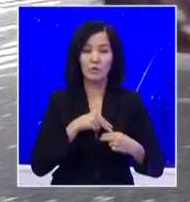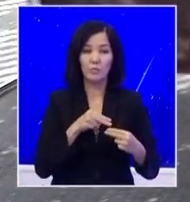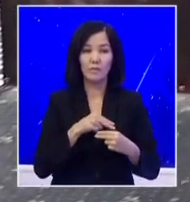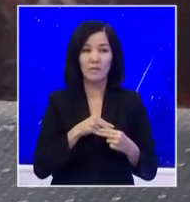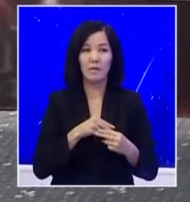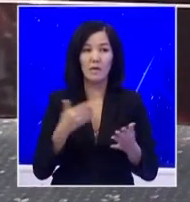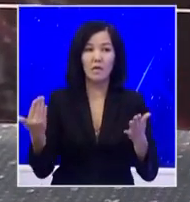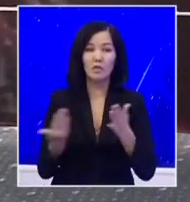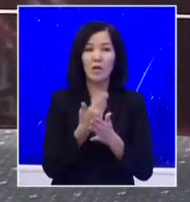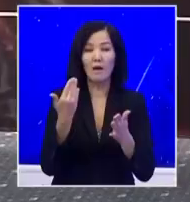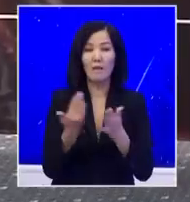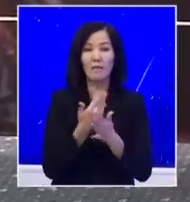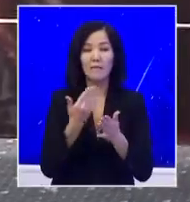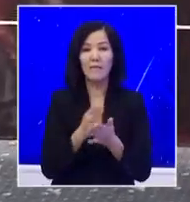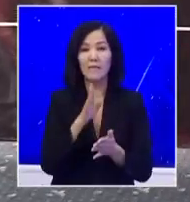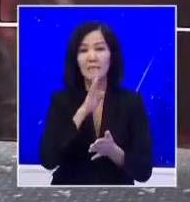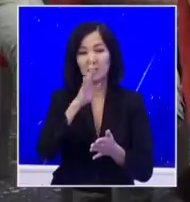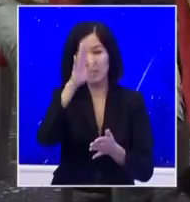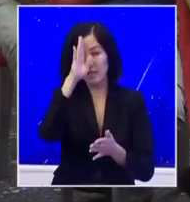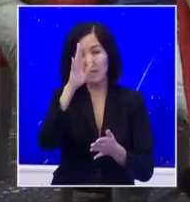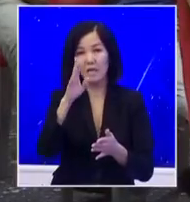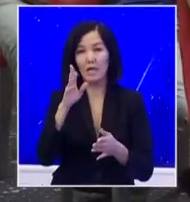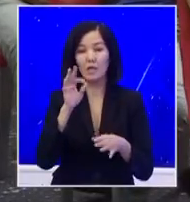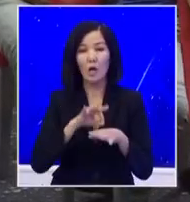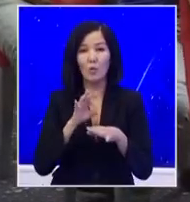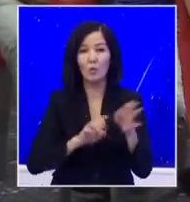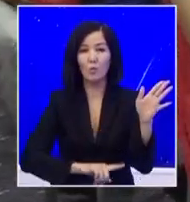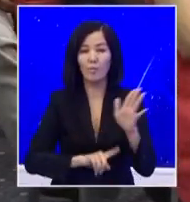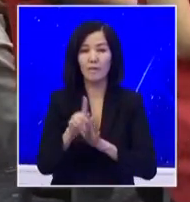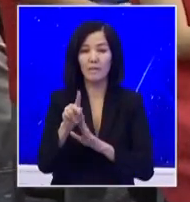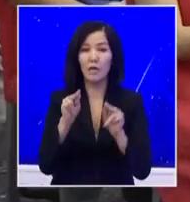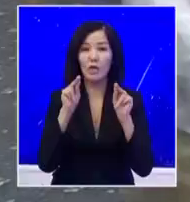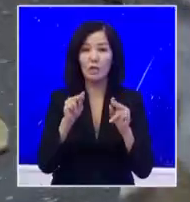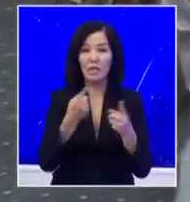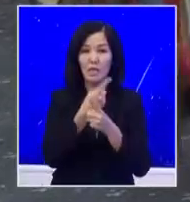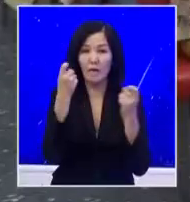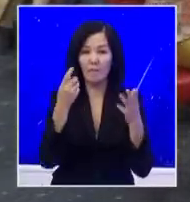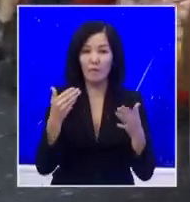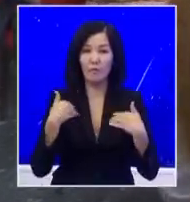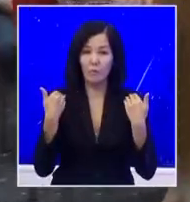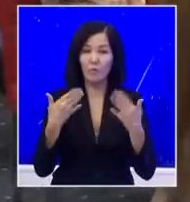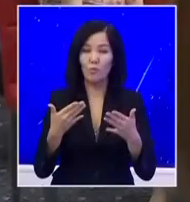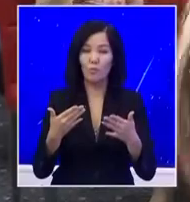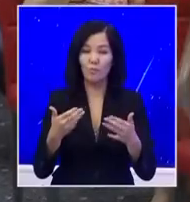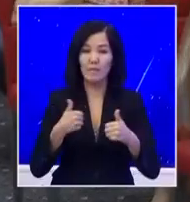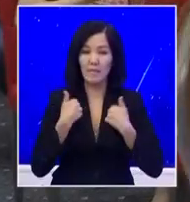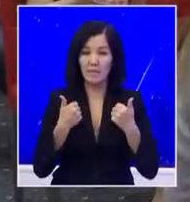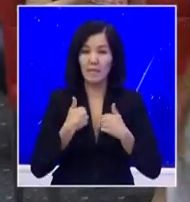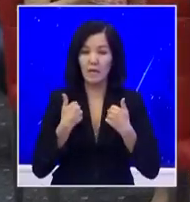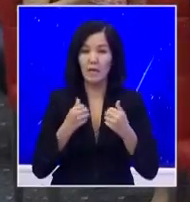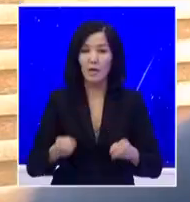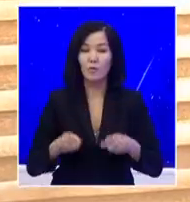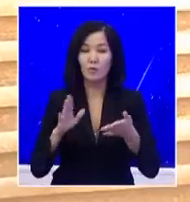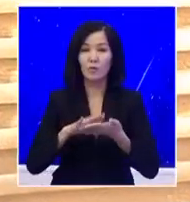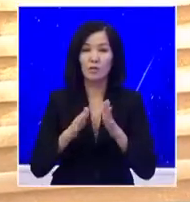Ал жаңалықтар бөлімінің тілші қыз-жігіттері пандемия басталған әу бастан шынайы ақпарат таратуға ұмтылды. Төтенше жағдай жарияланған күнінен